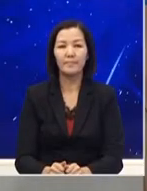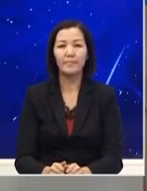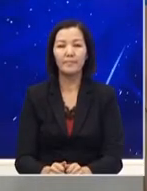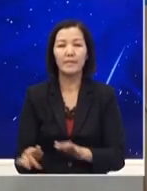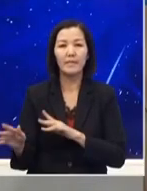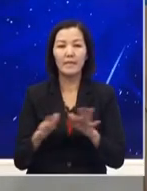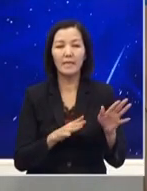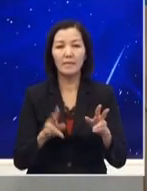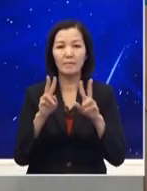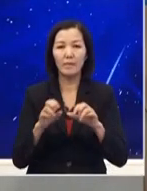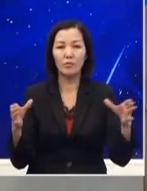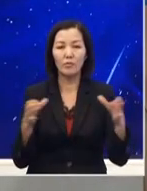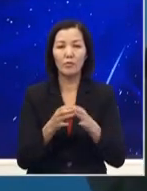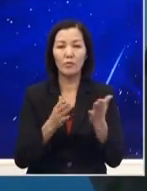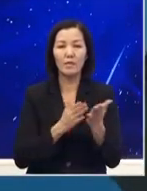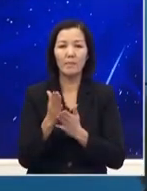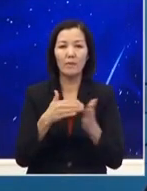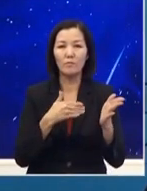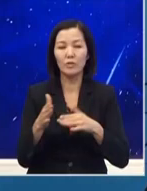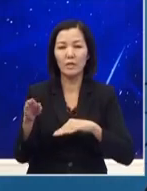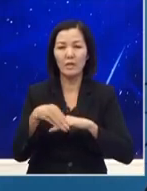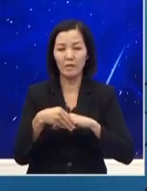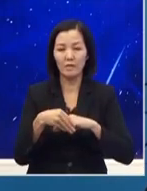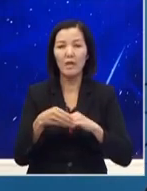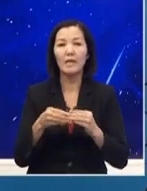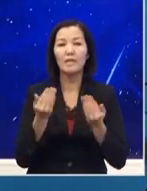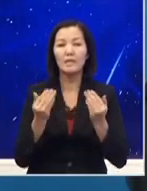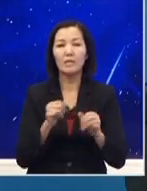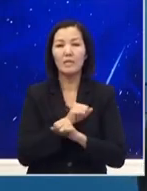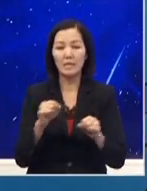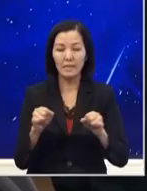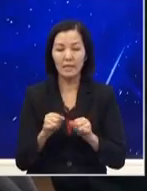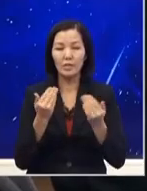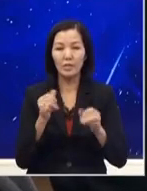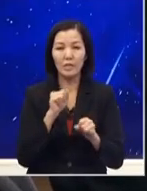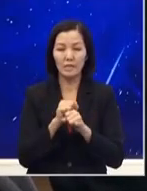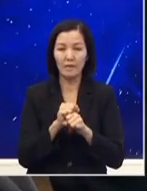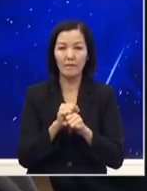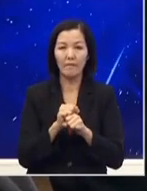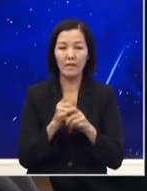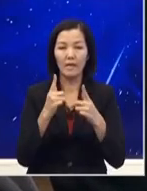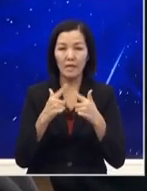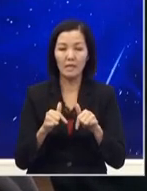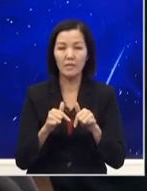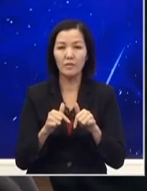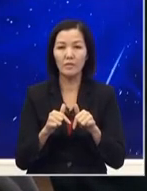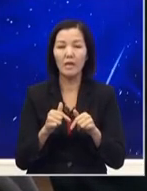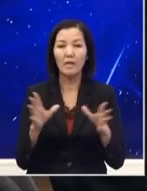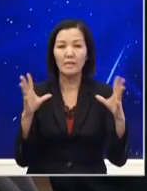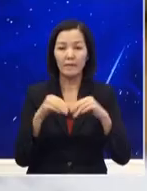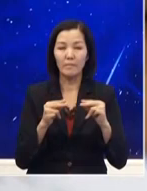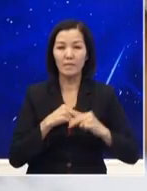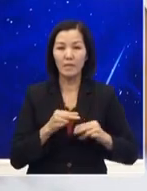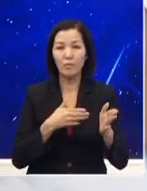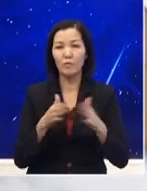Деятельность мониторинговой группы направлена на устранение коррупционных рисков, то есть упущений законодательного и организационного характера. Совместная работа для